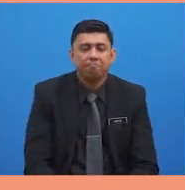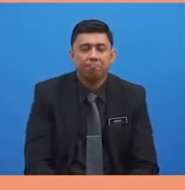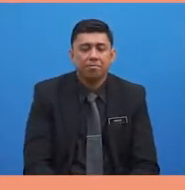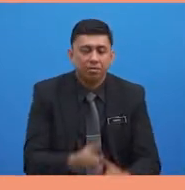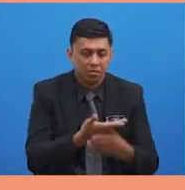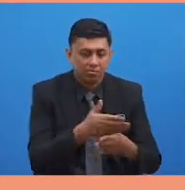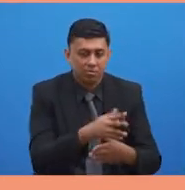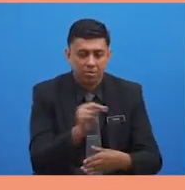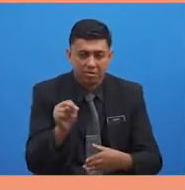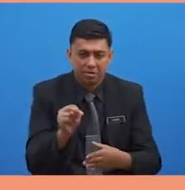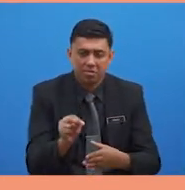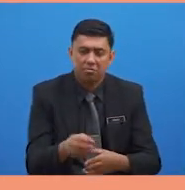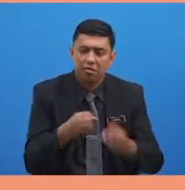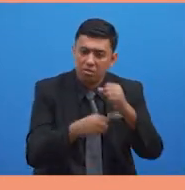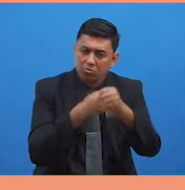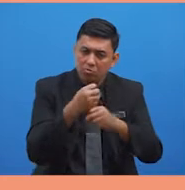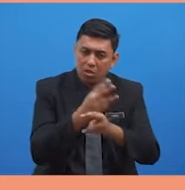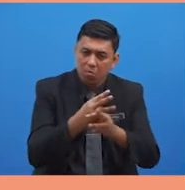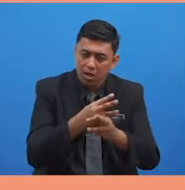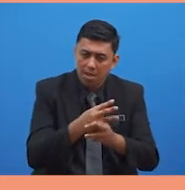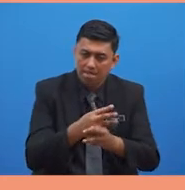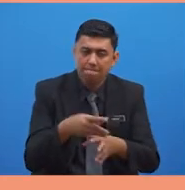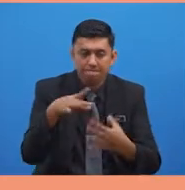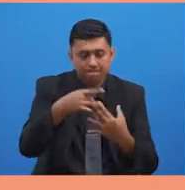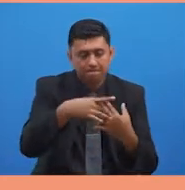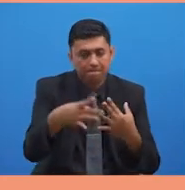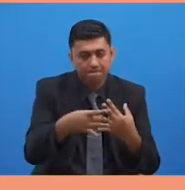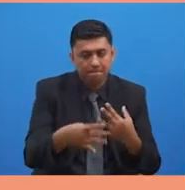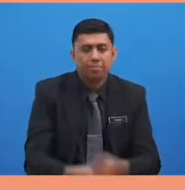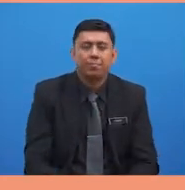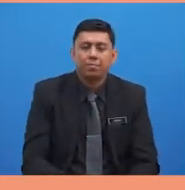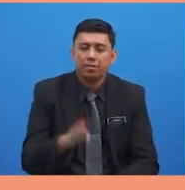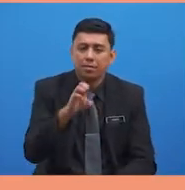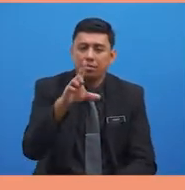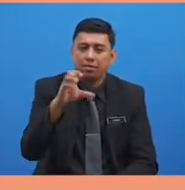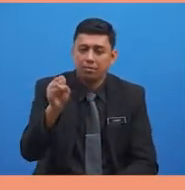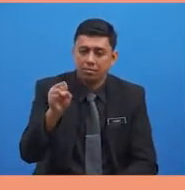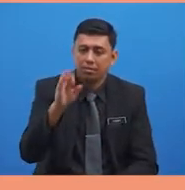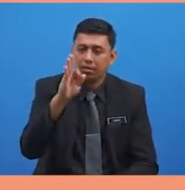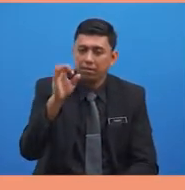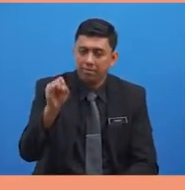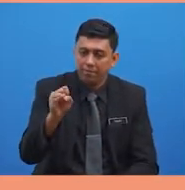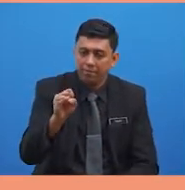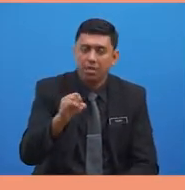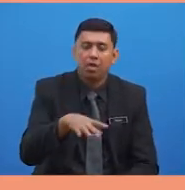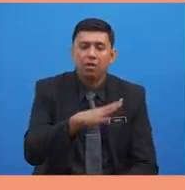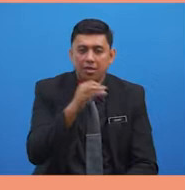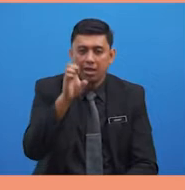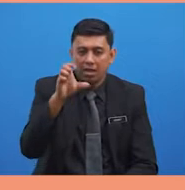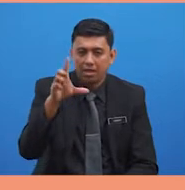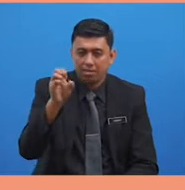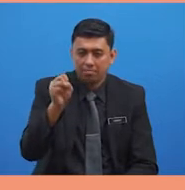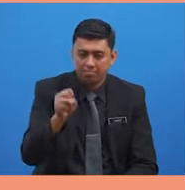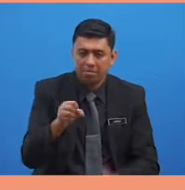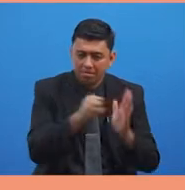setkan bahagian struktur kawalan pilihan setiap else if dan else dengan